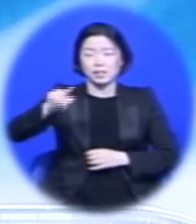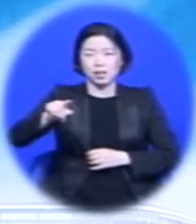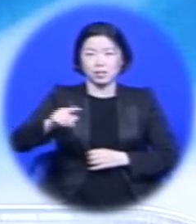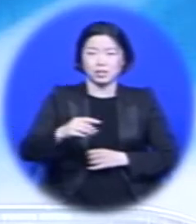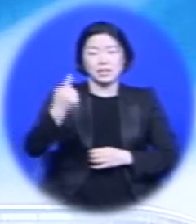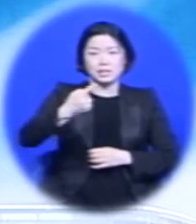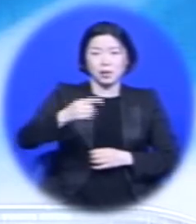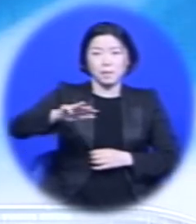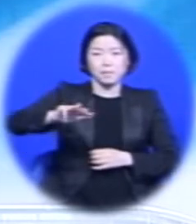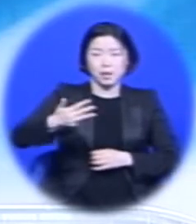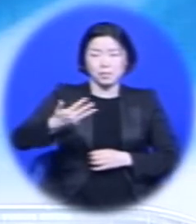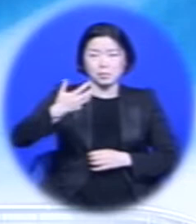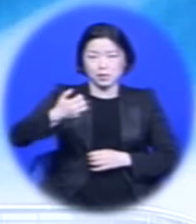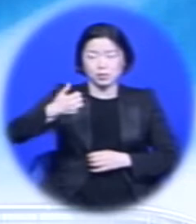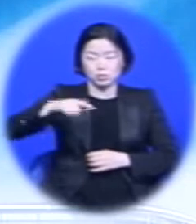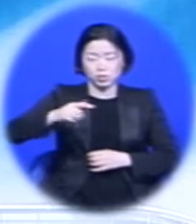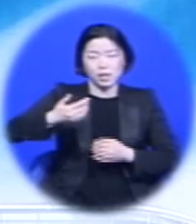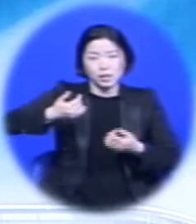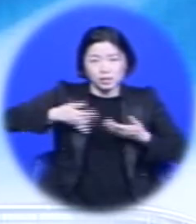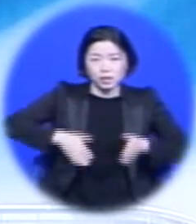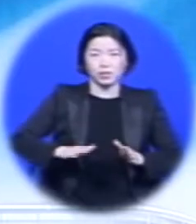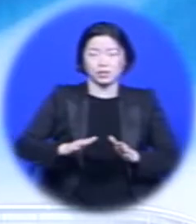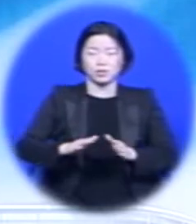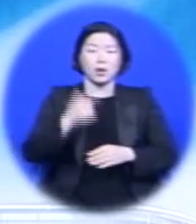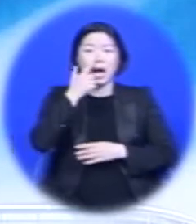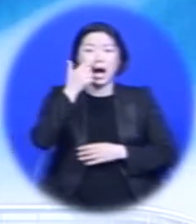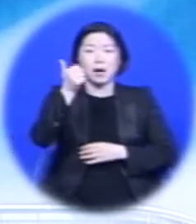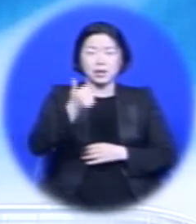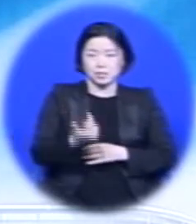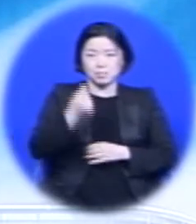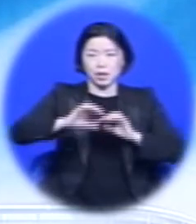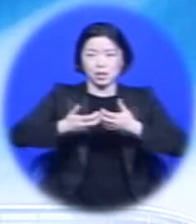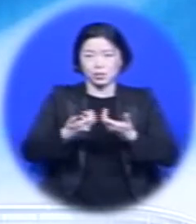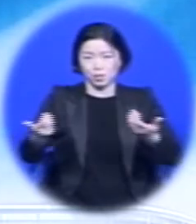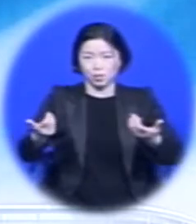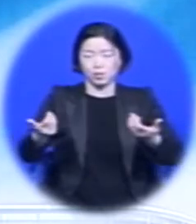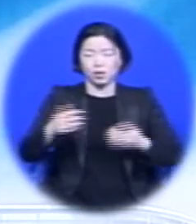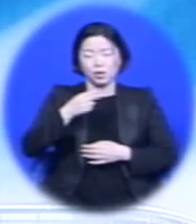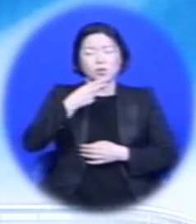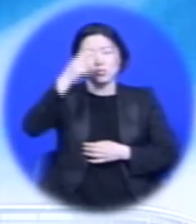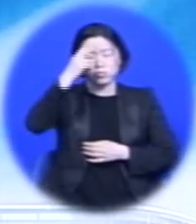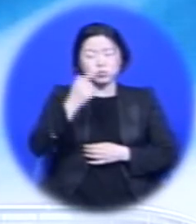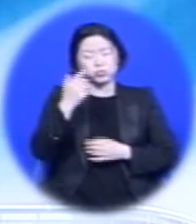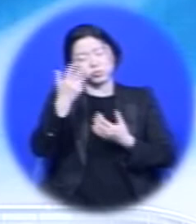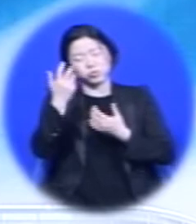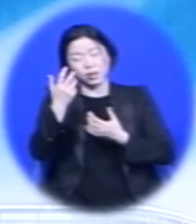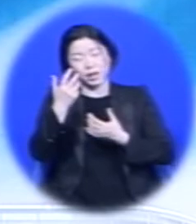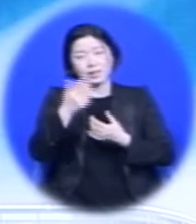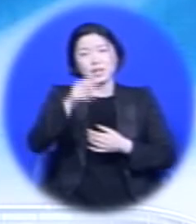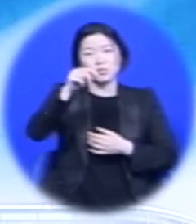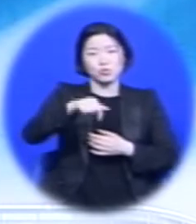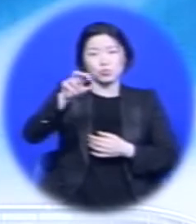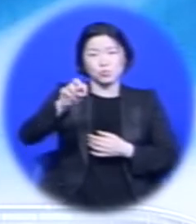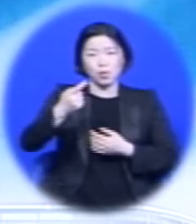1889년 태어나서 아버지 일찍 여의고 알코올 중독인 숙모 밑에서 자랐어요. 그 어린